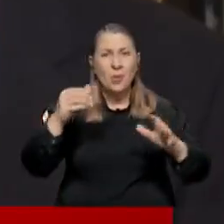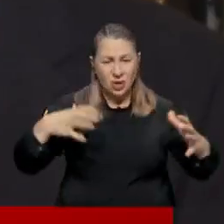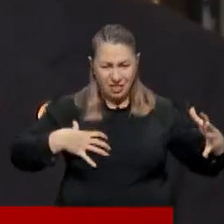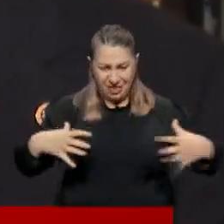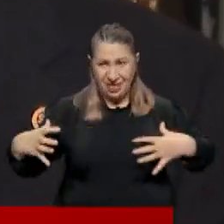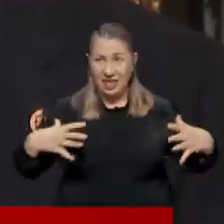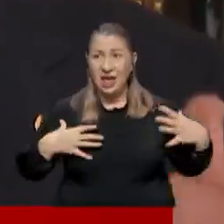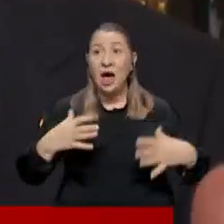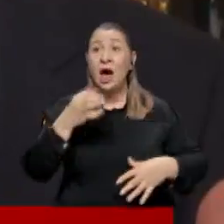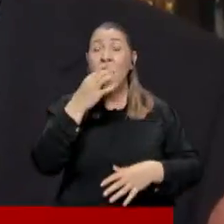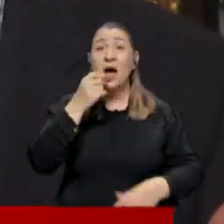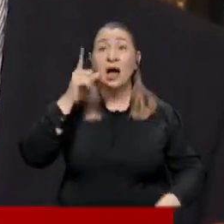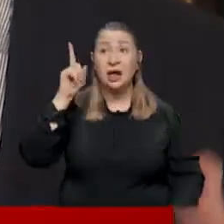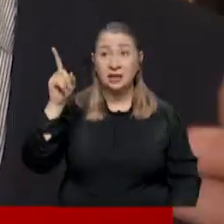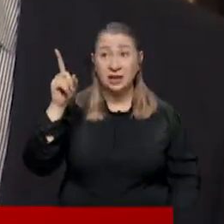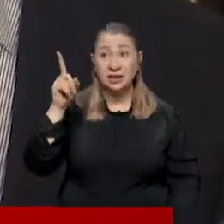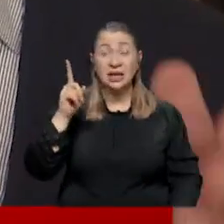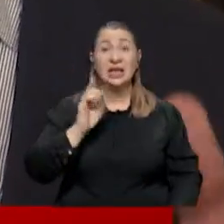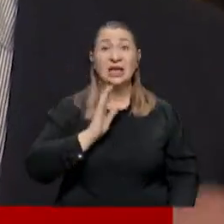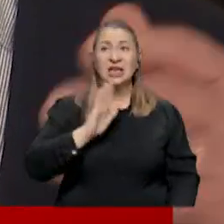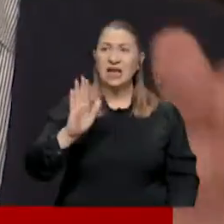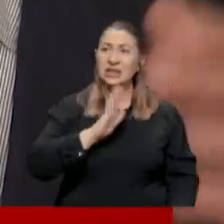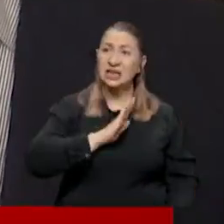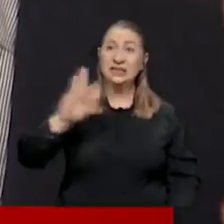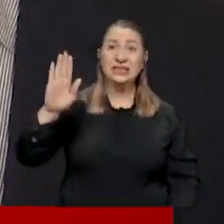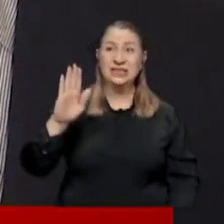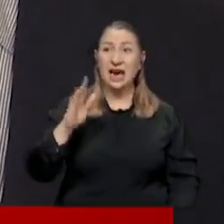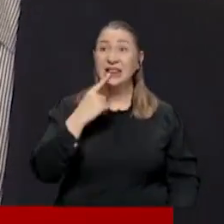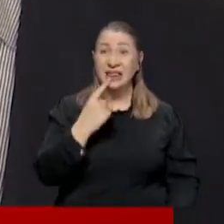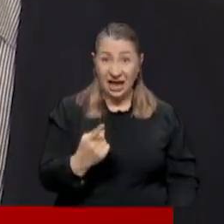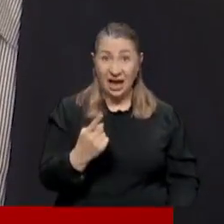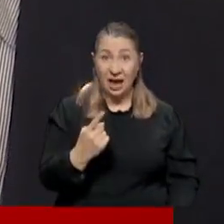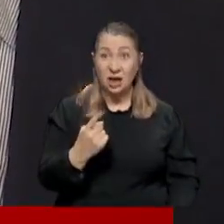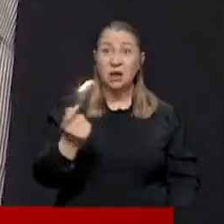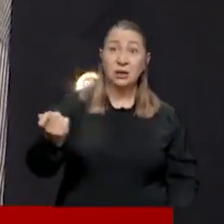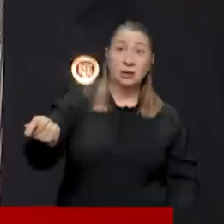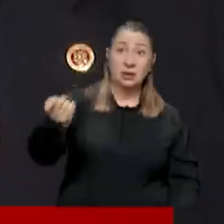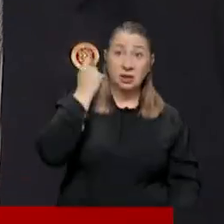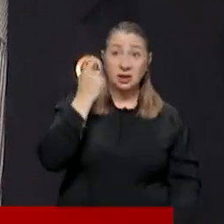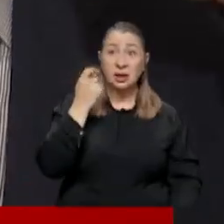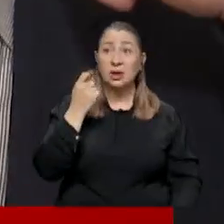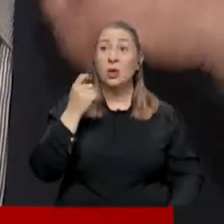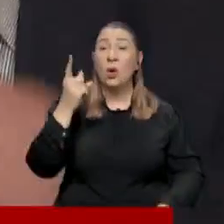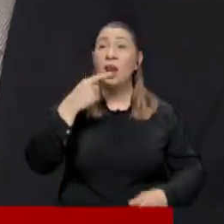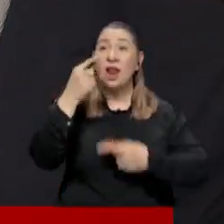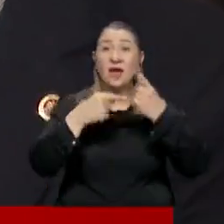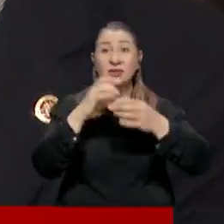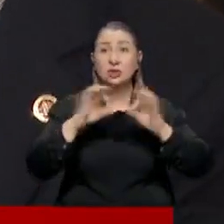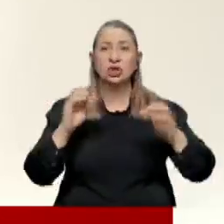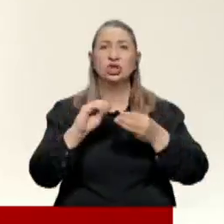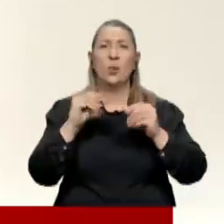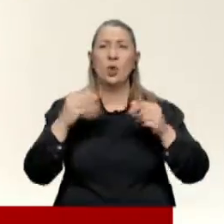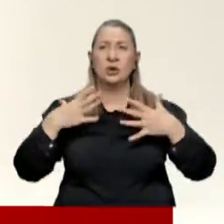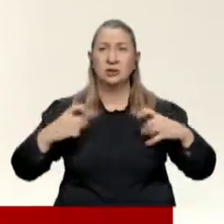çamurlar Ankara'dan giderlerse gitsinler diye söylenen fırtınanın